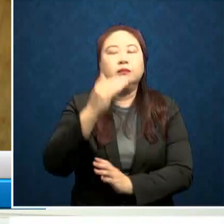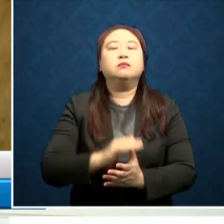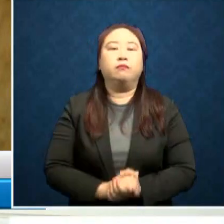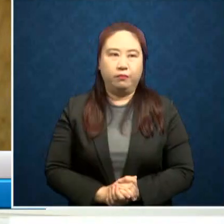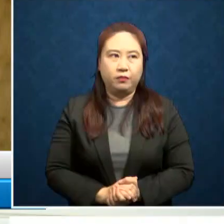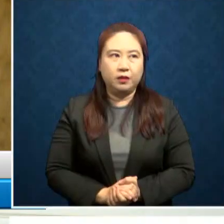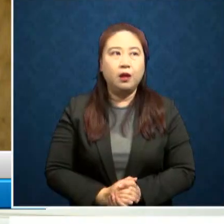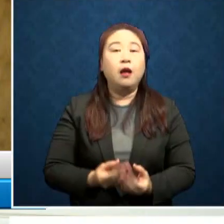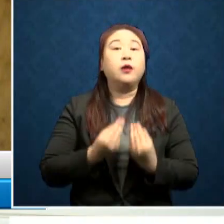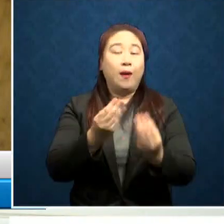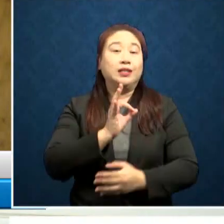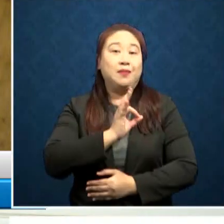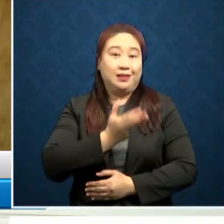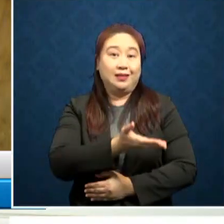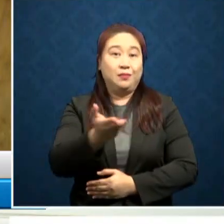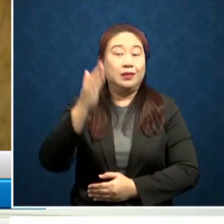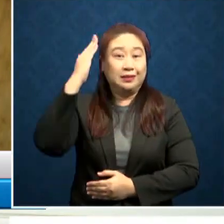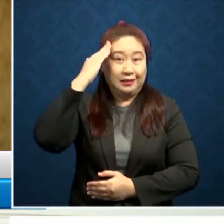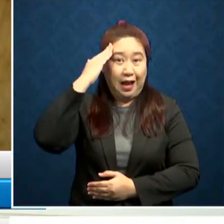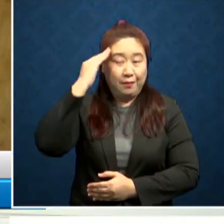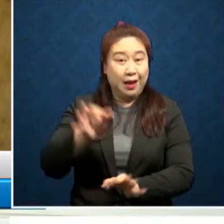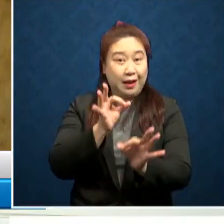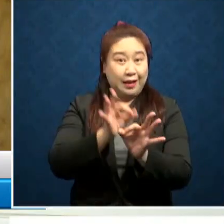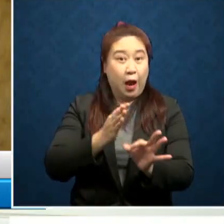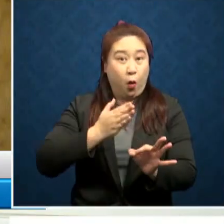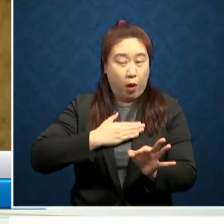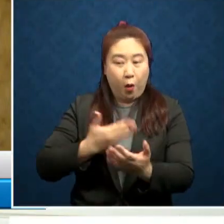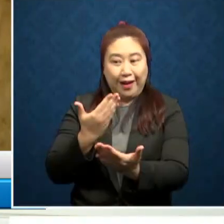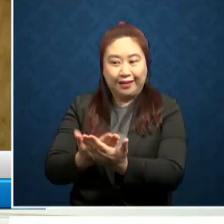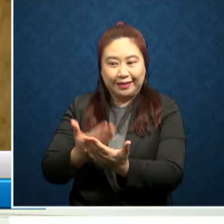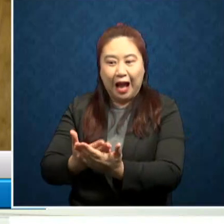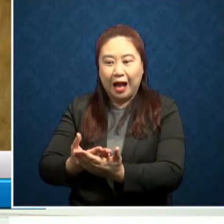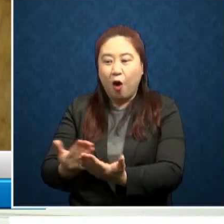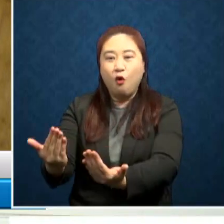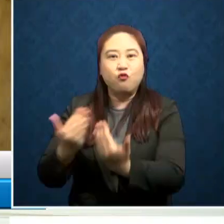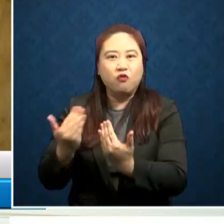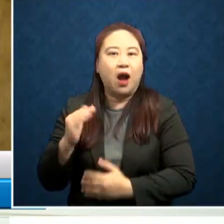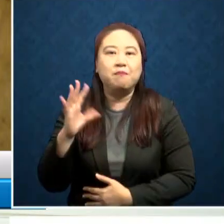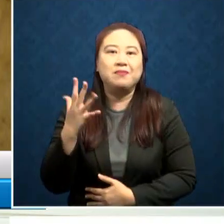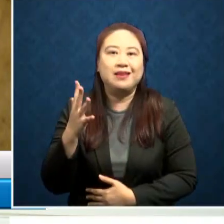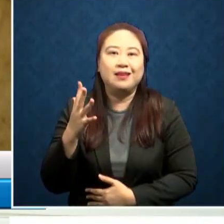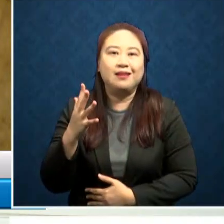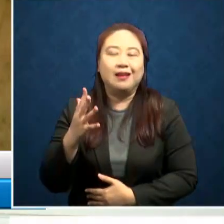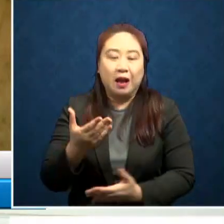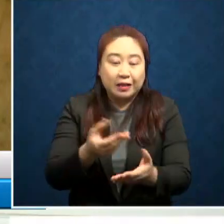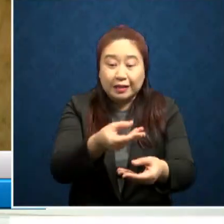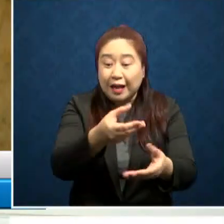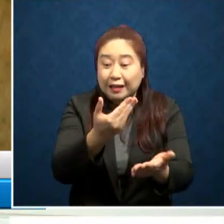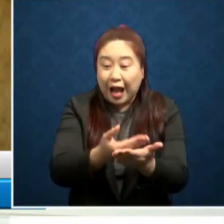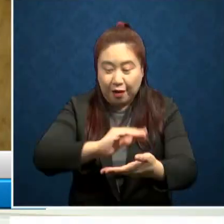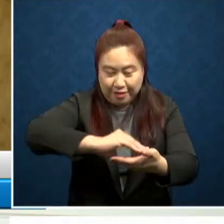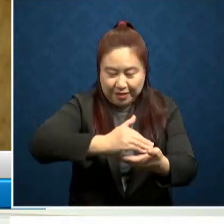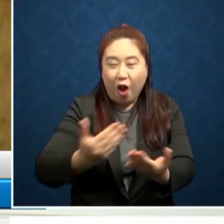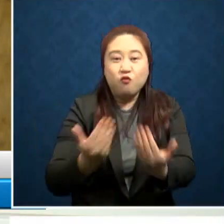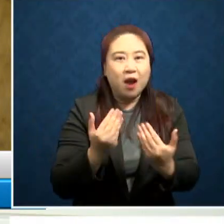สมาชิกทุกท่านนะครับธนาคาร eximไม่มีพอร์ตเงินฝากเราต้องกู้เงินมาปล่อยเงินเพราะฉะนั้นในมุมของ Credit Ratingใน